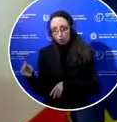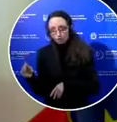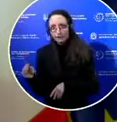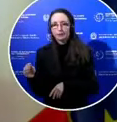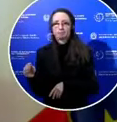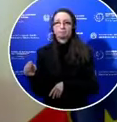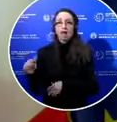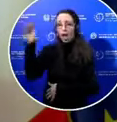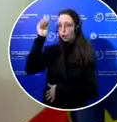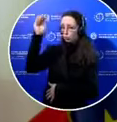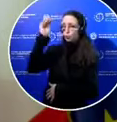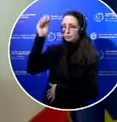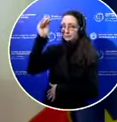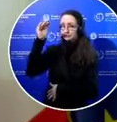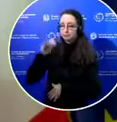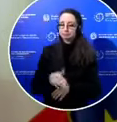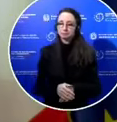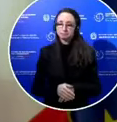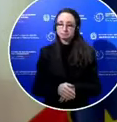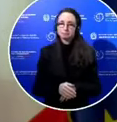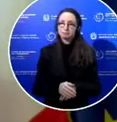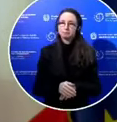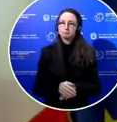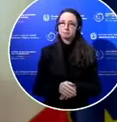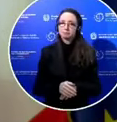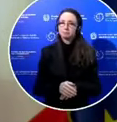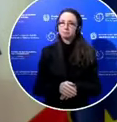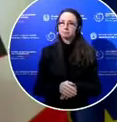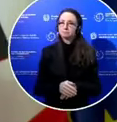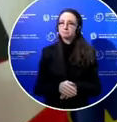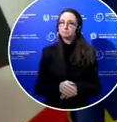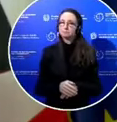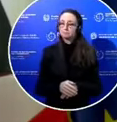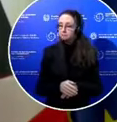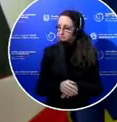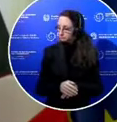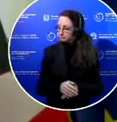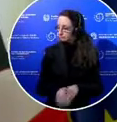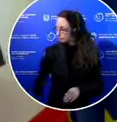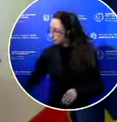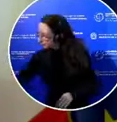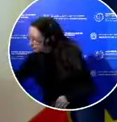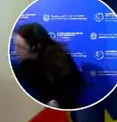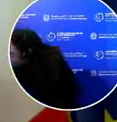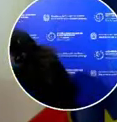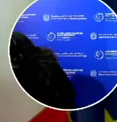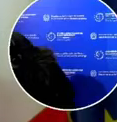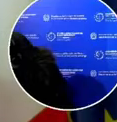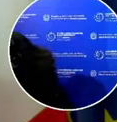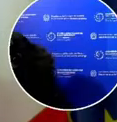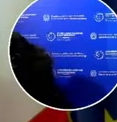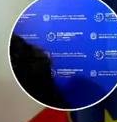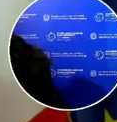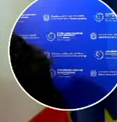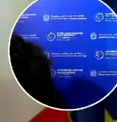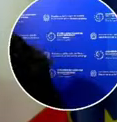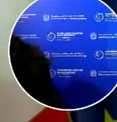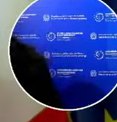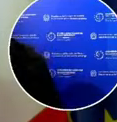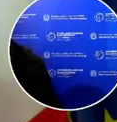adulti. Nel Vangelo Gesù dice della sua missione tra gli uomini: sono venuto